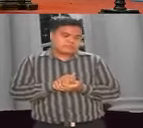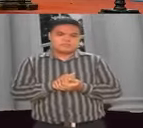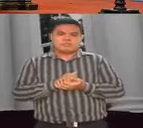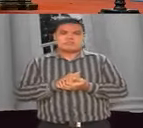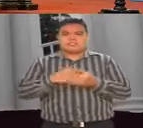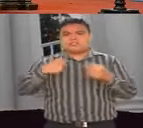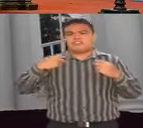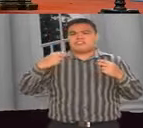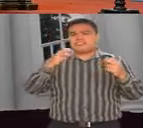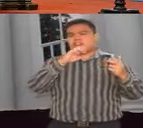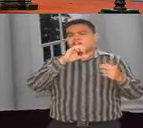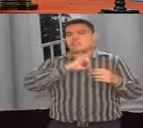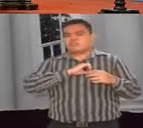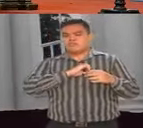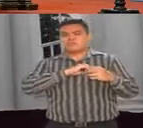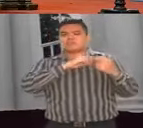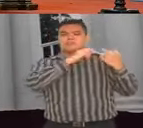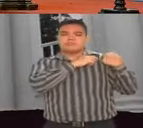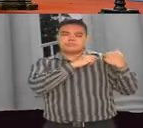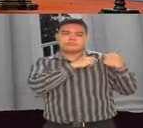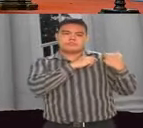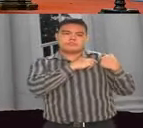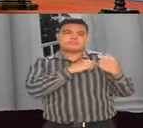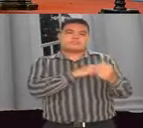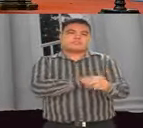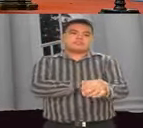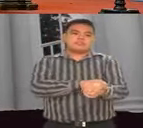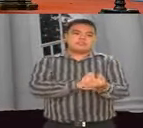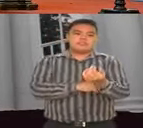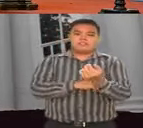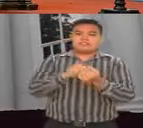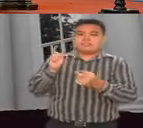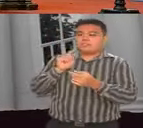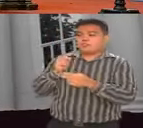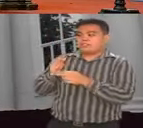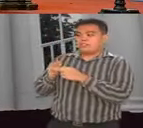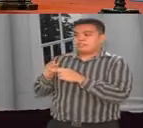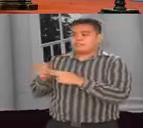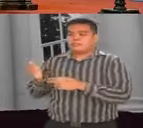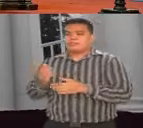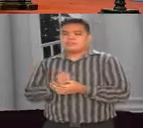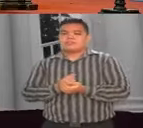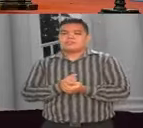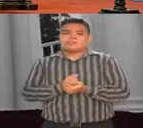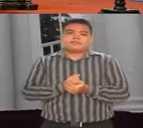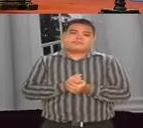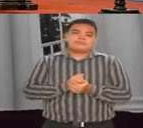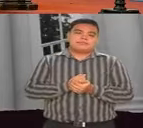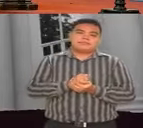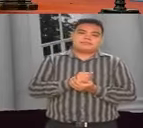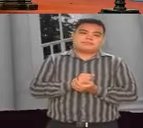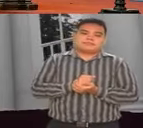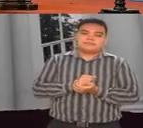Ato ng responsibilidad. Di ba? Unsa da imong name?